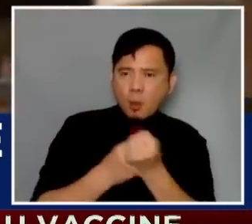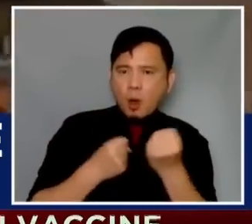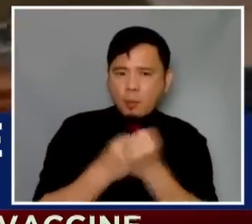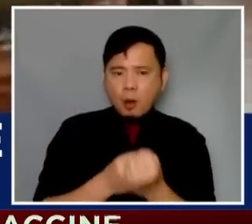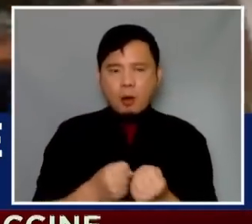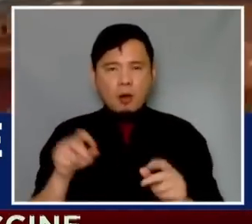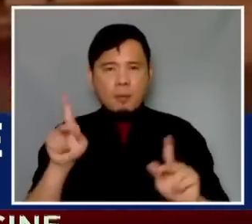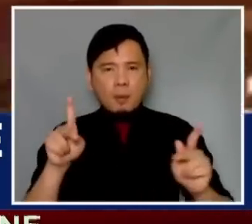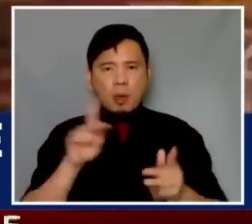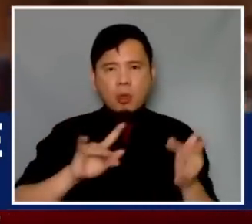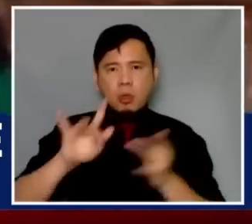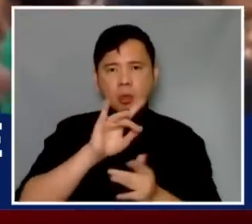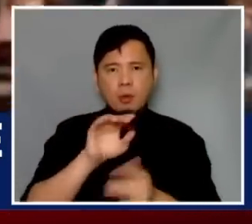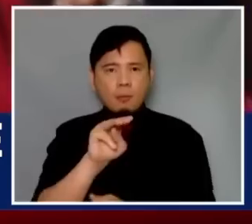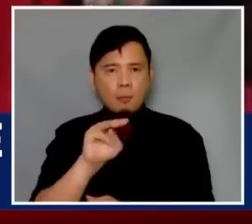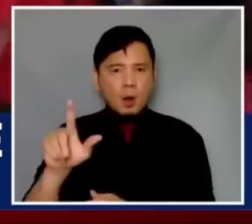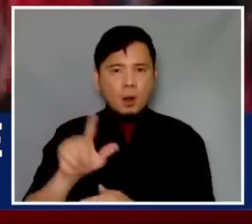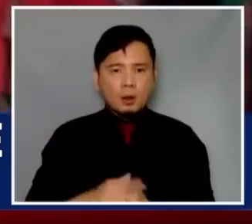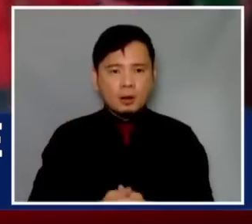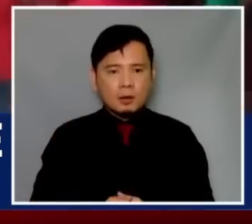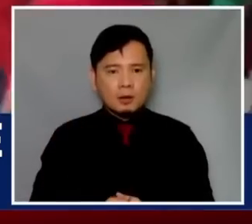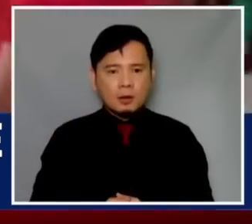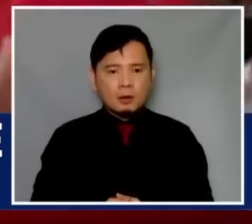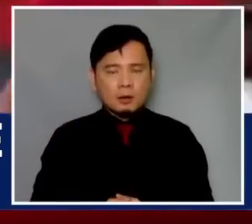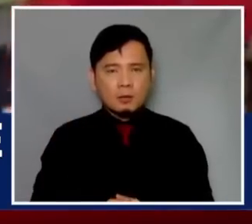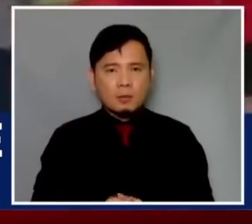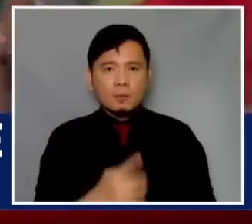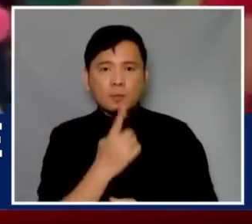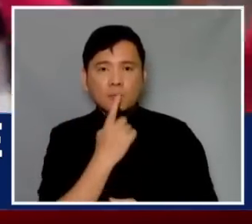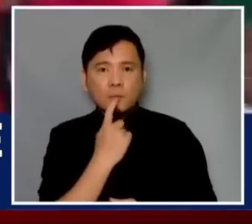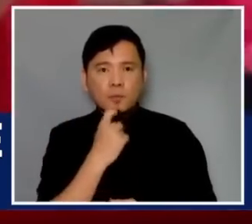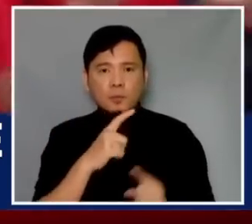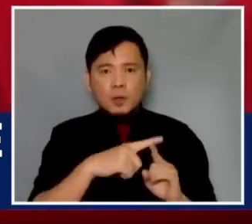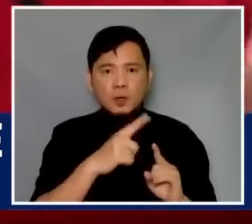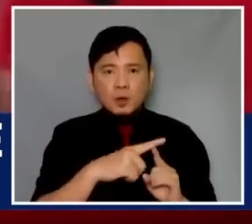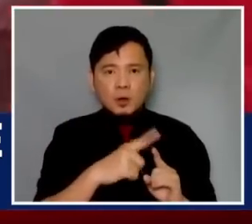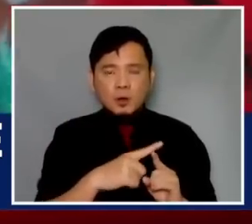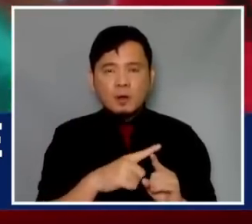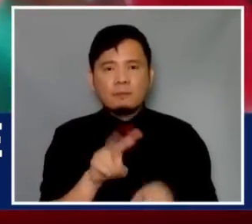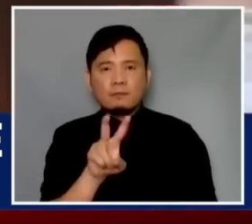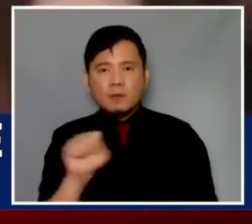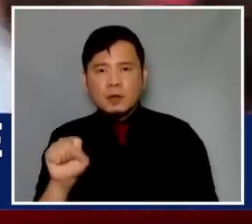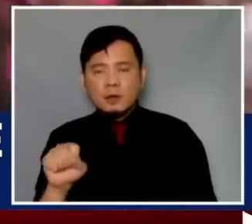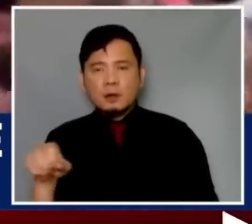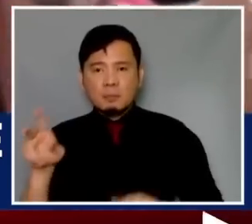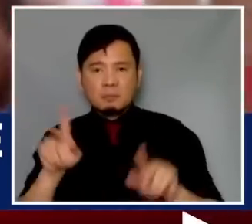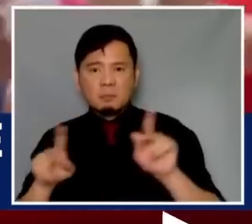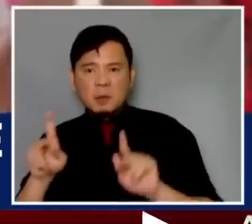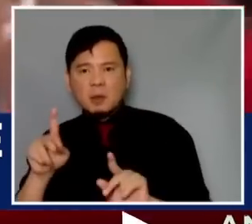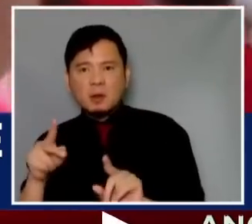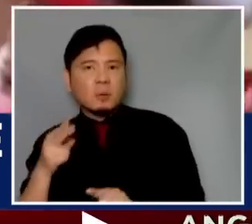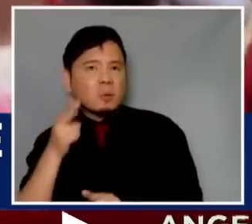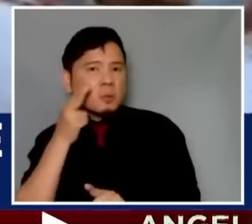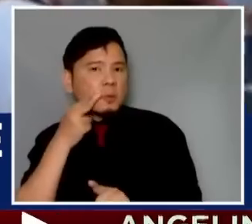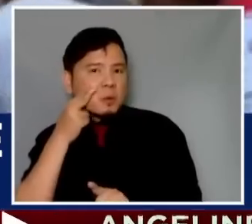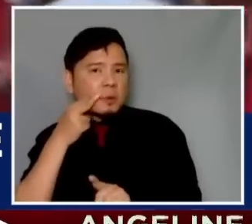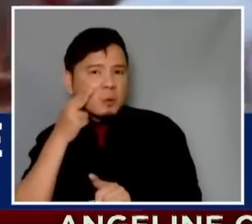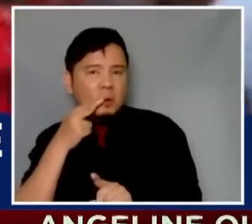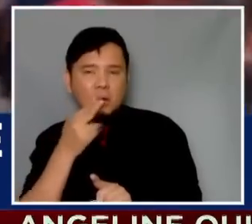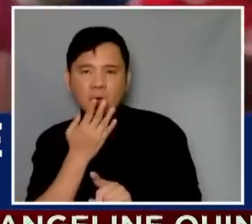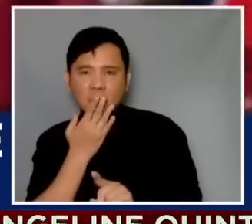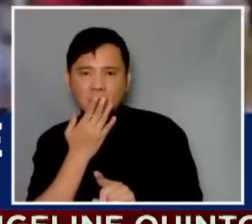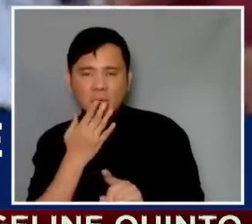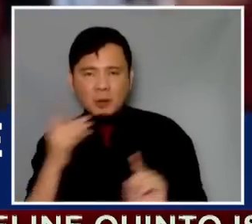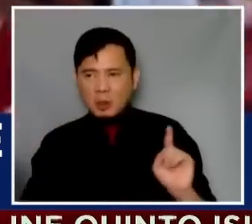mall. Nagsama-sama ang mga nakapula. Nagsanib-puwersa rin ang mga nakakulay rosas nang magsalubong sila